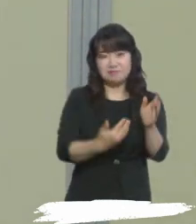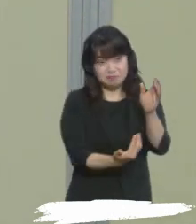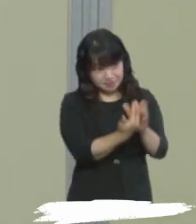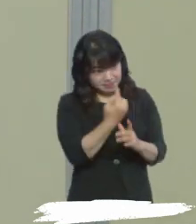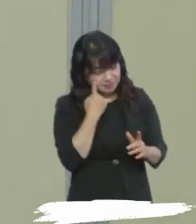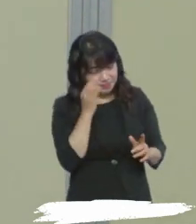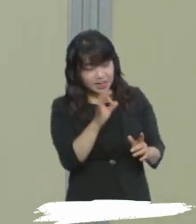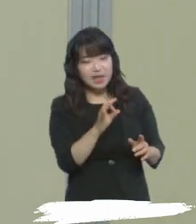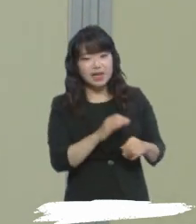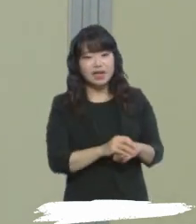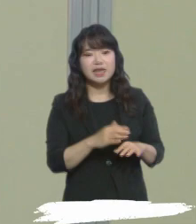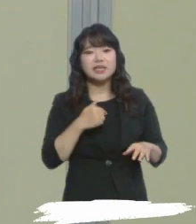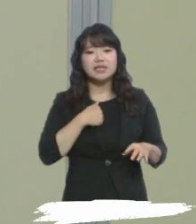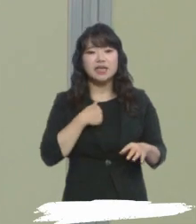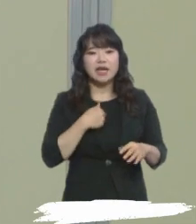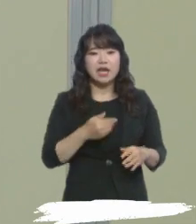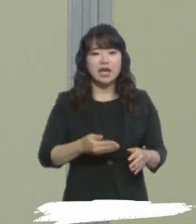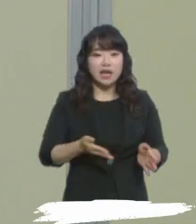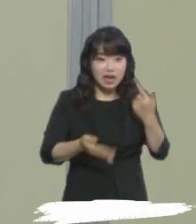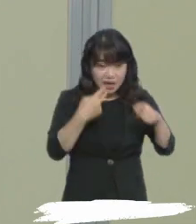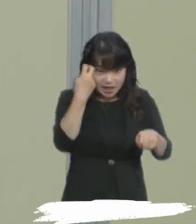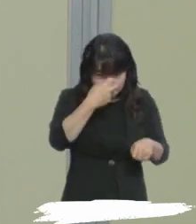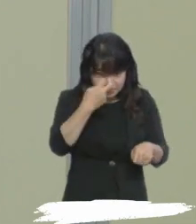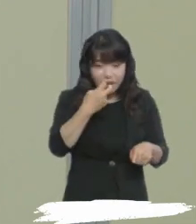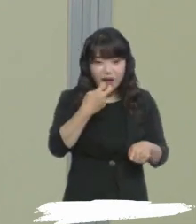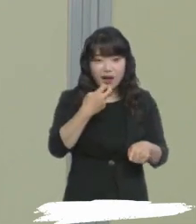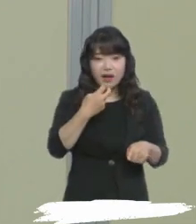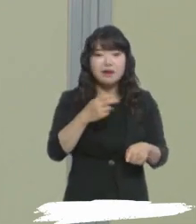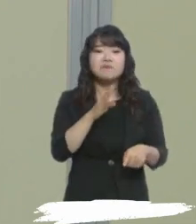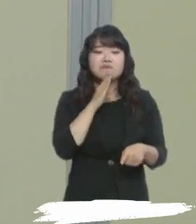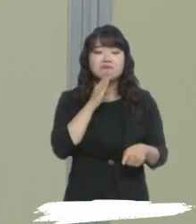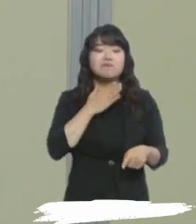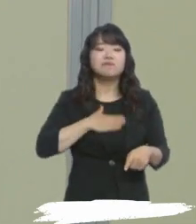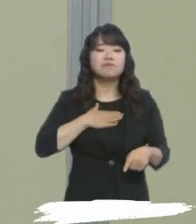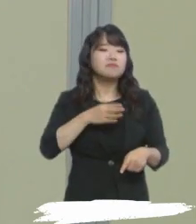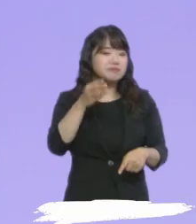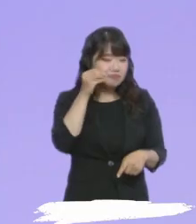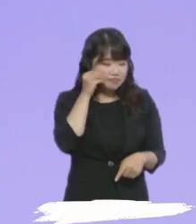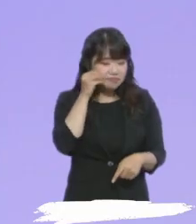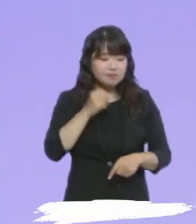제가 주민감사는 그 결과에는 제가 받아들이는 걸로.